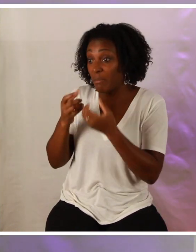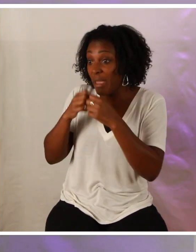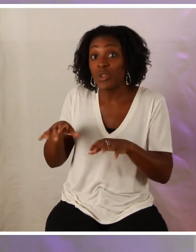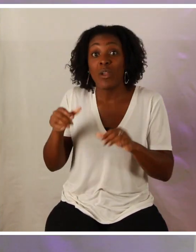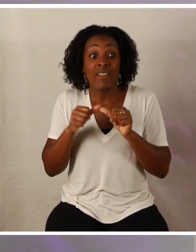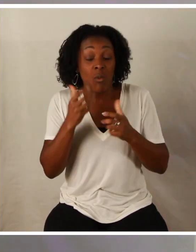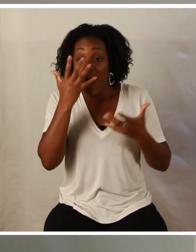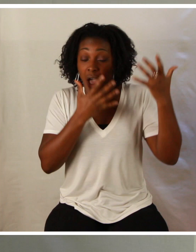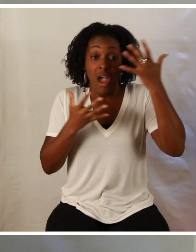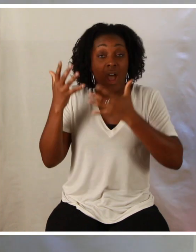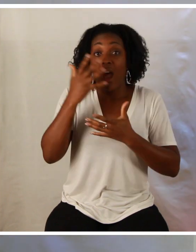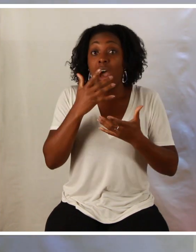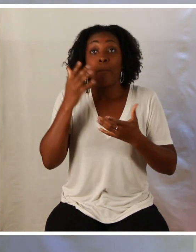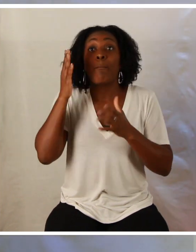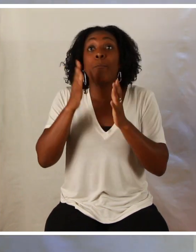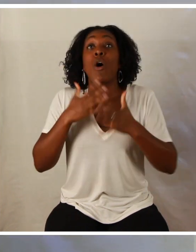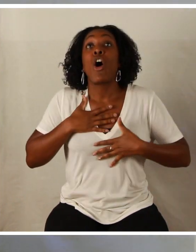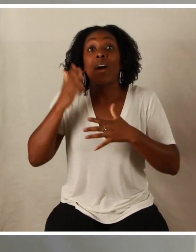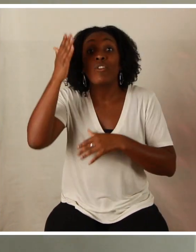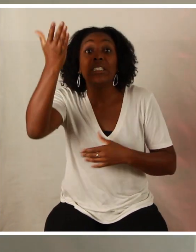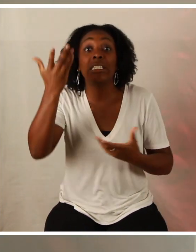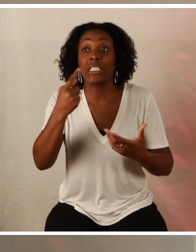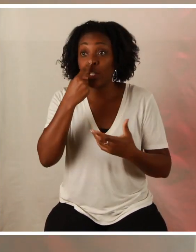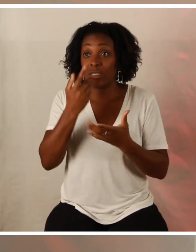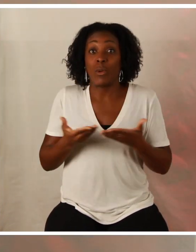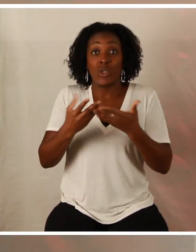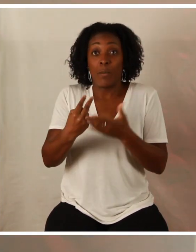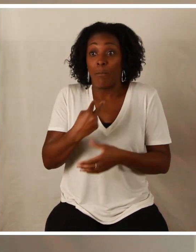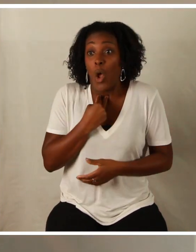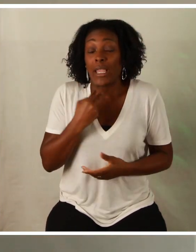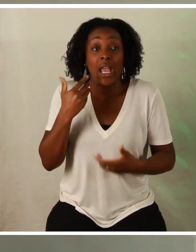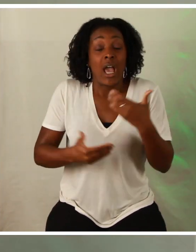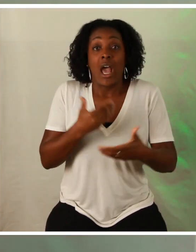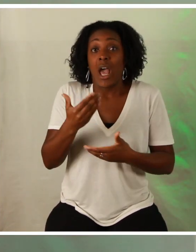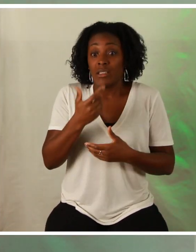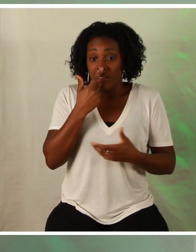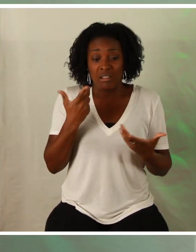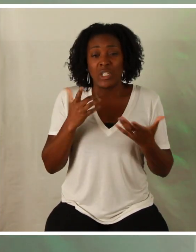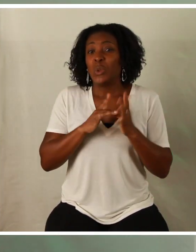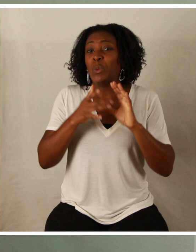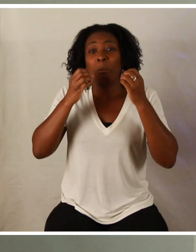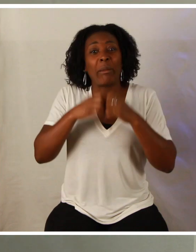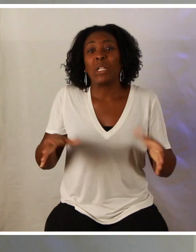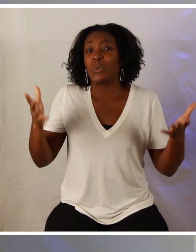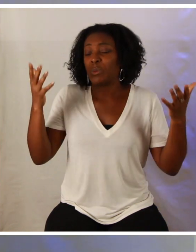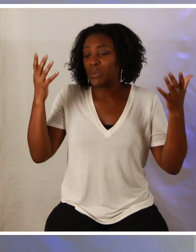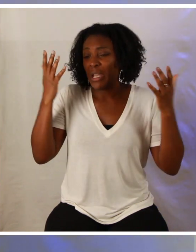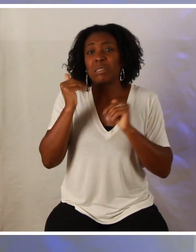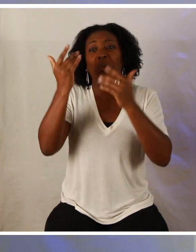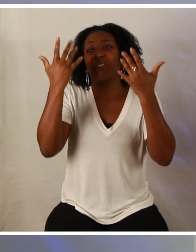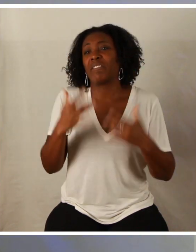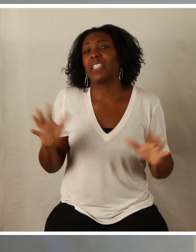suis, peur de s'investir dans l'avenir, être bloqué dans une situation, et puis commencer à dire, mais j'ai tout perdu, et puis il n'y a